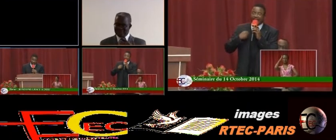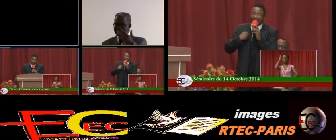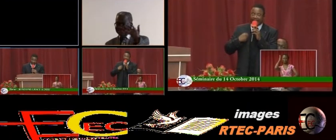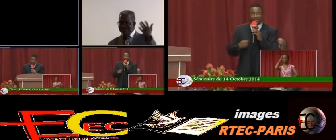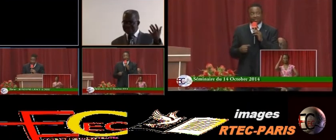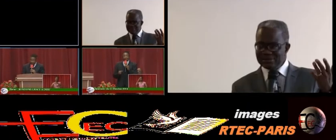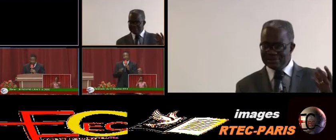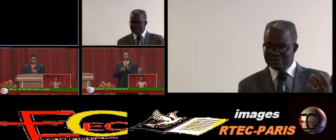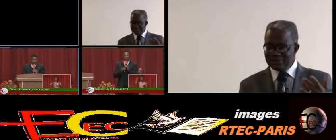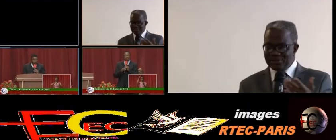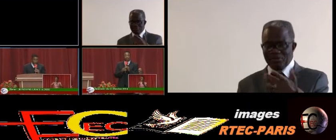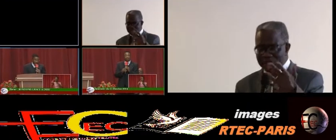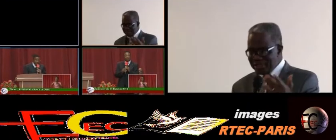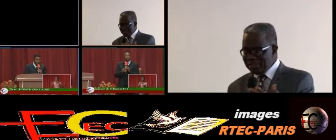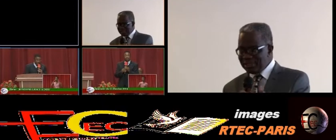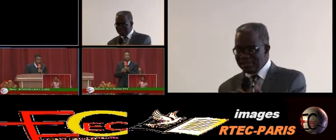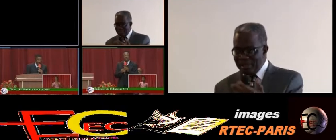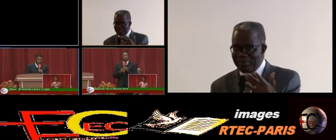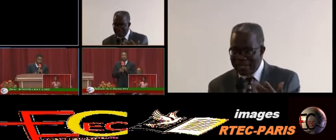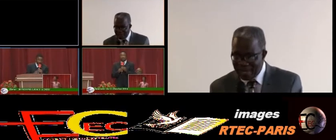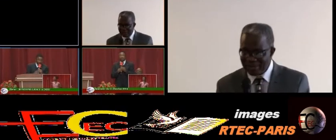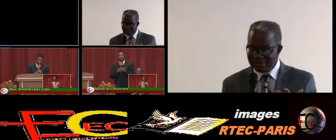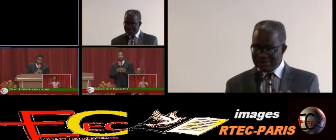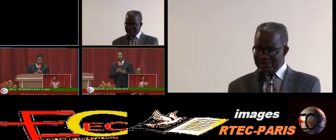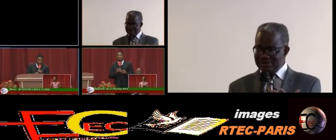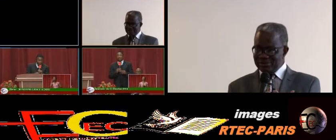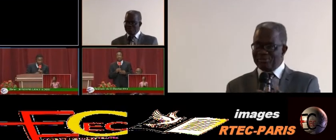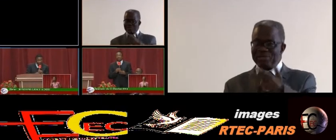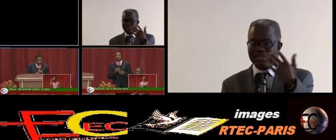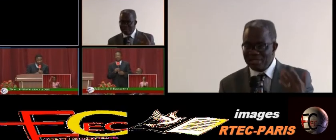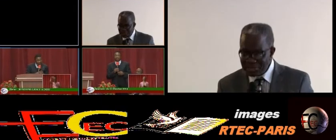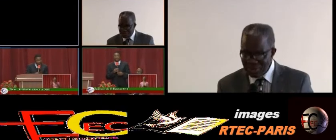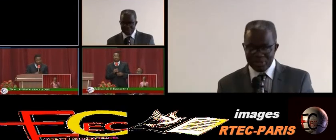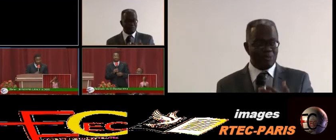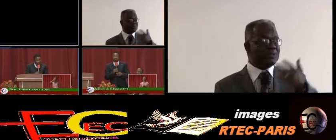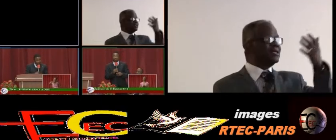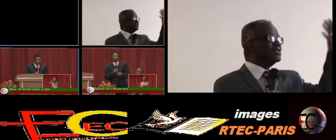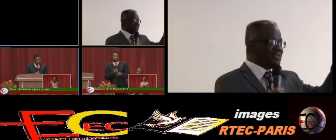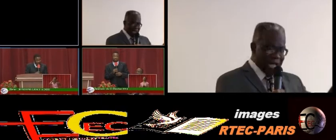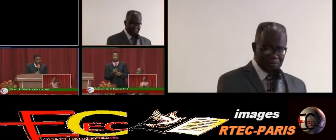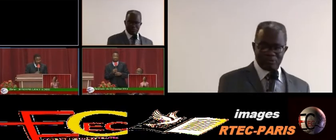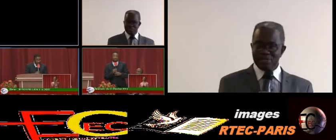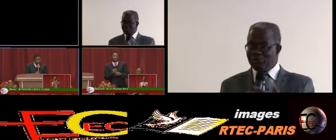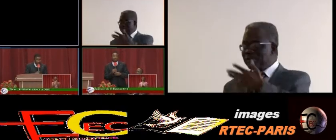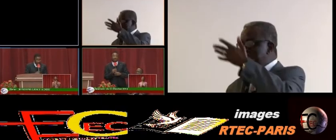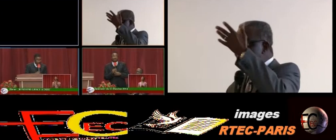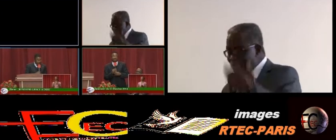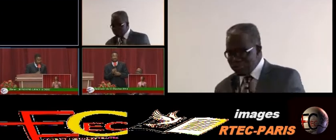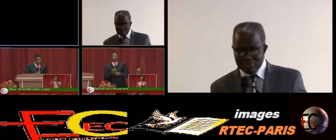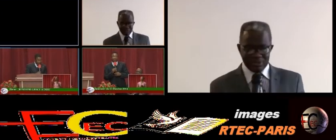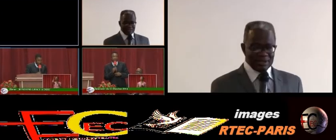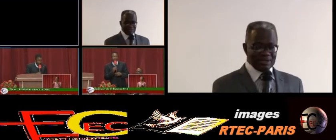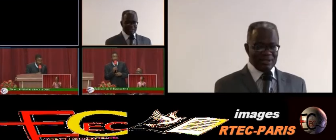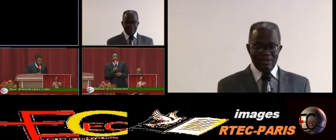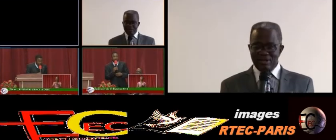qu'il était. Y compris les païens, y compris les hommes, y compris les arbres, y compris les